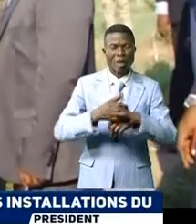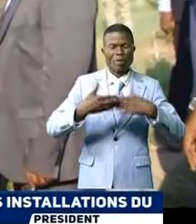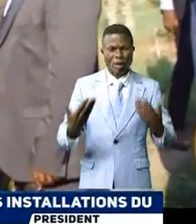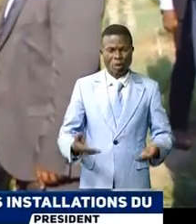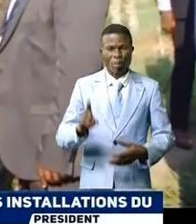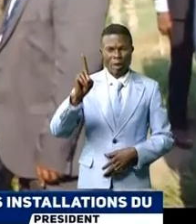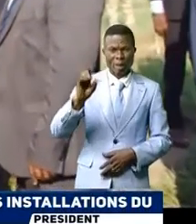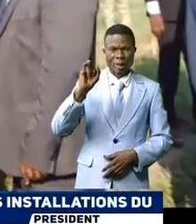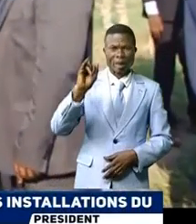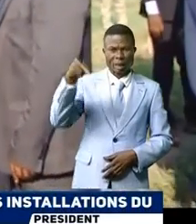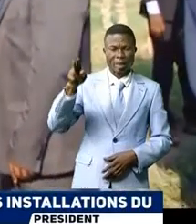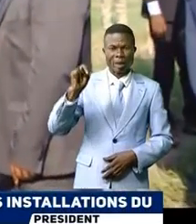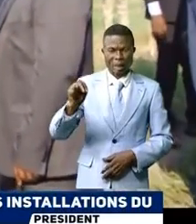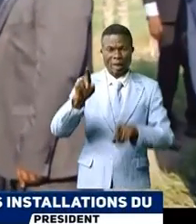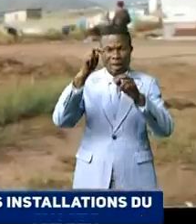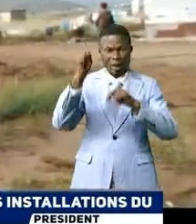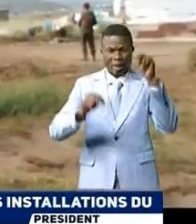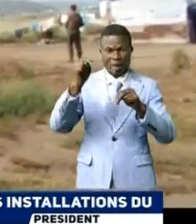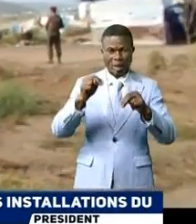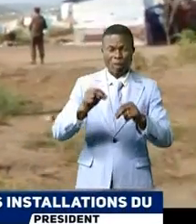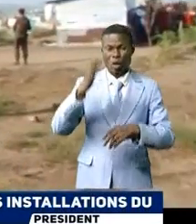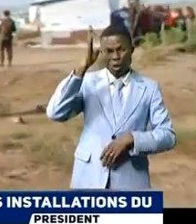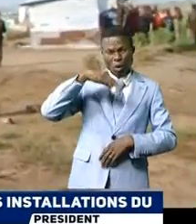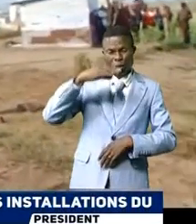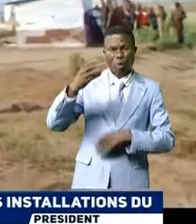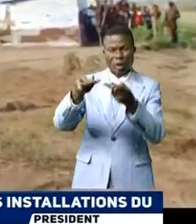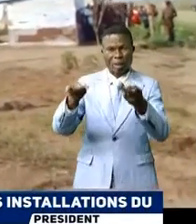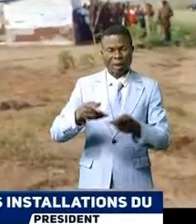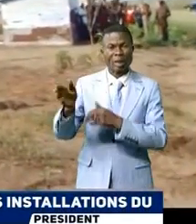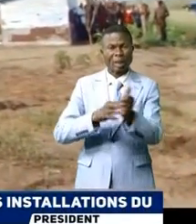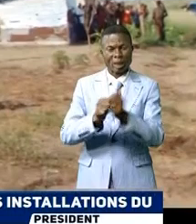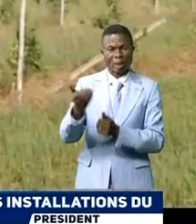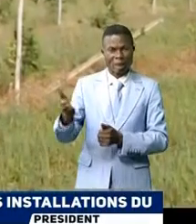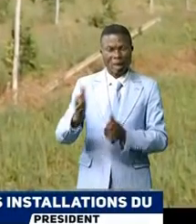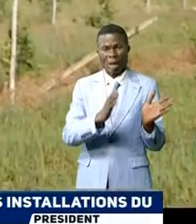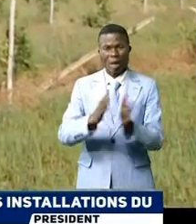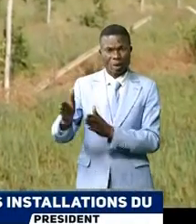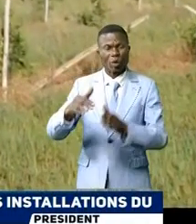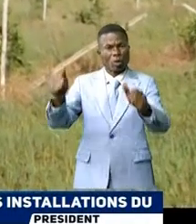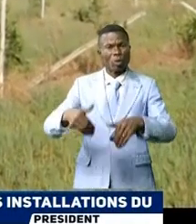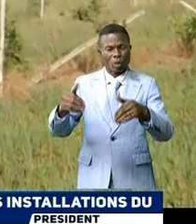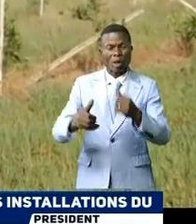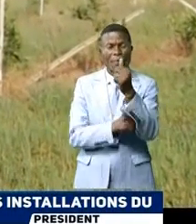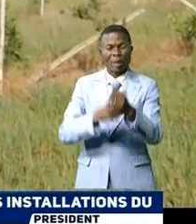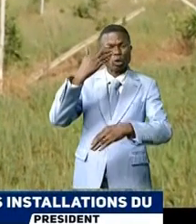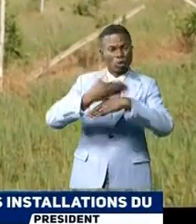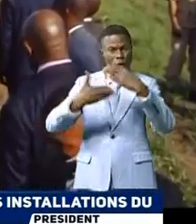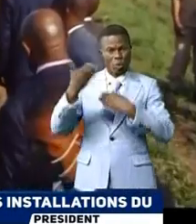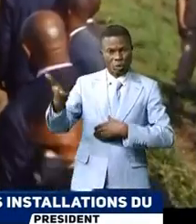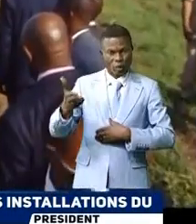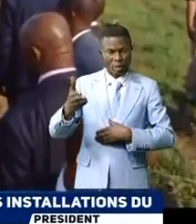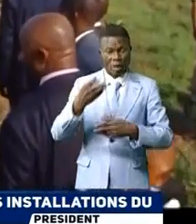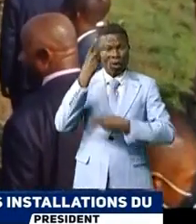Daïpen et surtout du niveau de spoliation de cet espace public destiné à la culture maraîchère. À